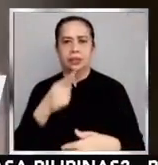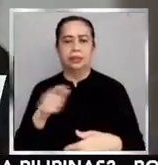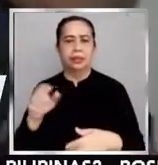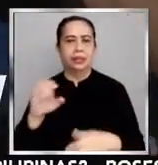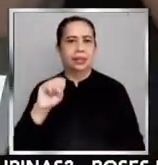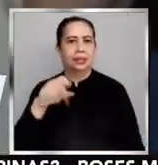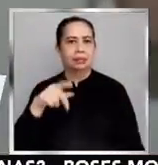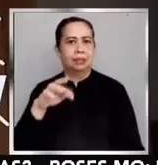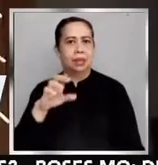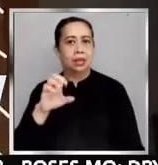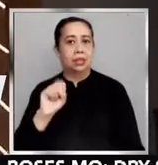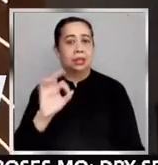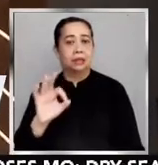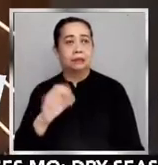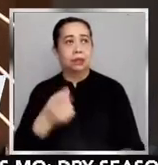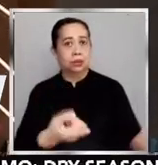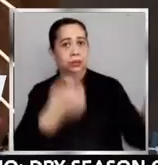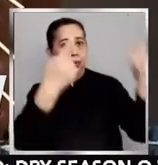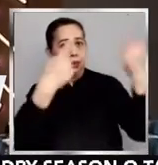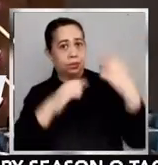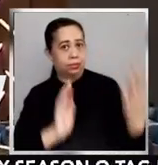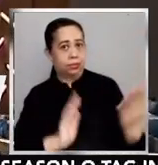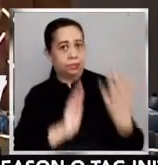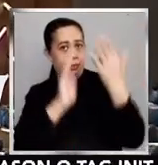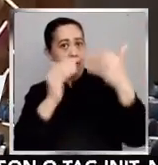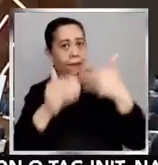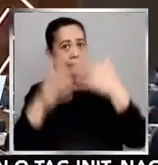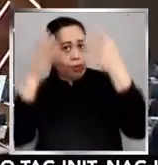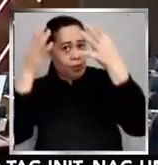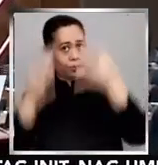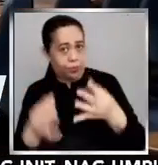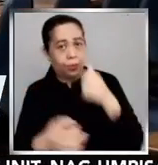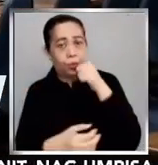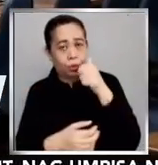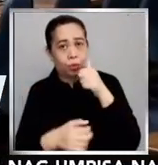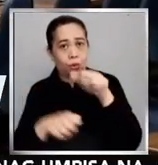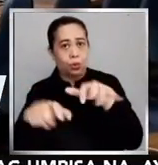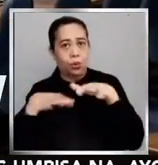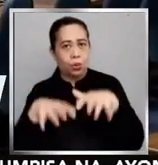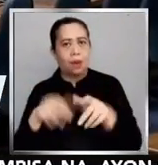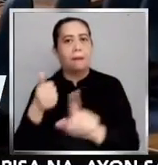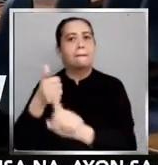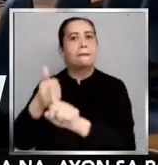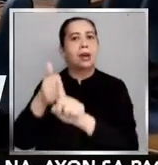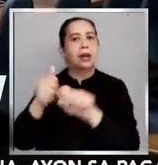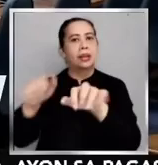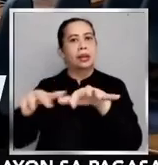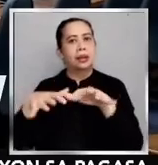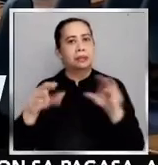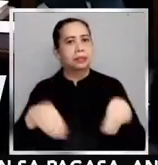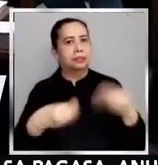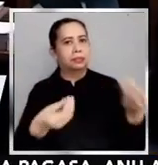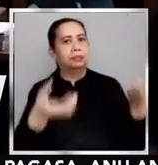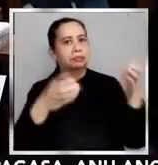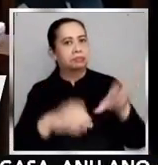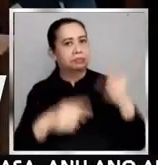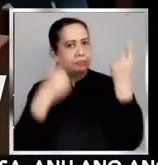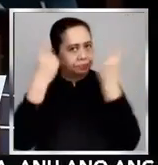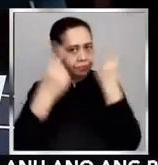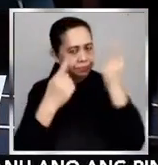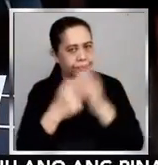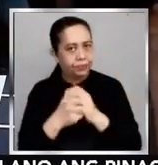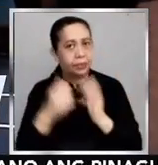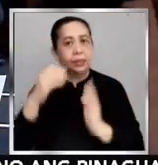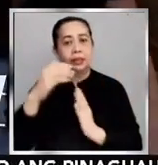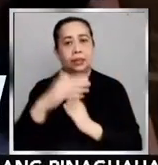biglang magpapakita si Teves bago magdesisyon ng plenaryo bukas, bahala na ang plenaryo kung bibigyan ito ng konsiderasyon. Hanggang bukas na